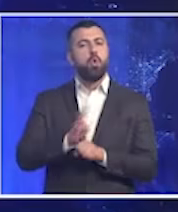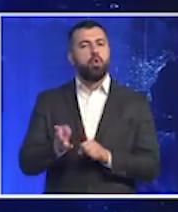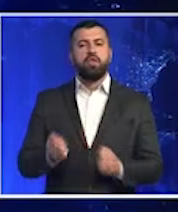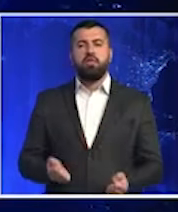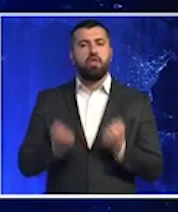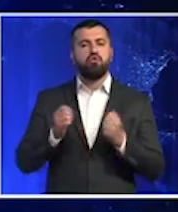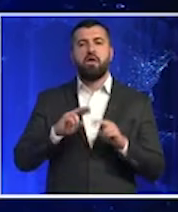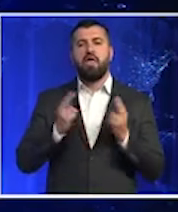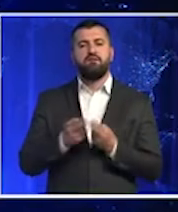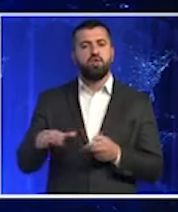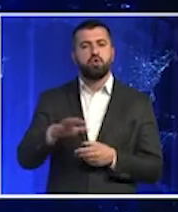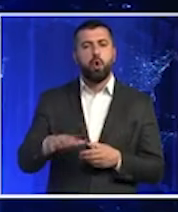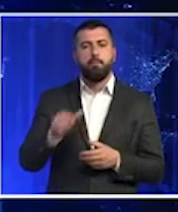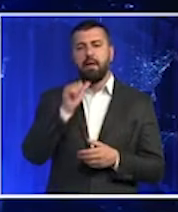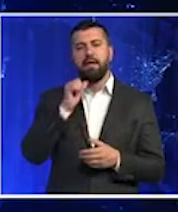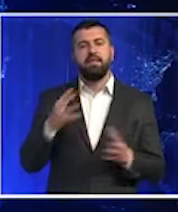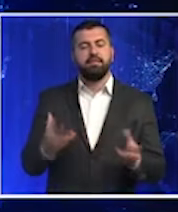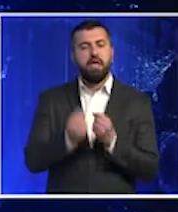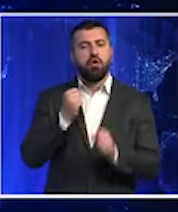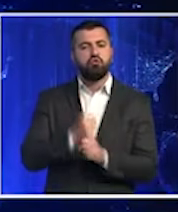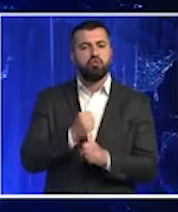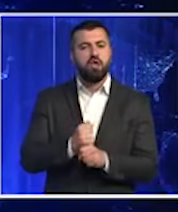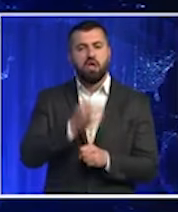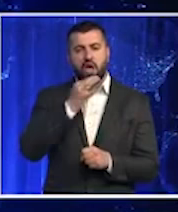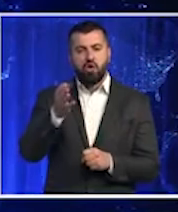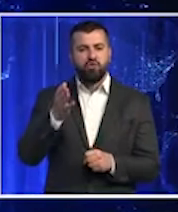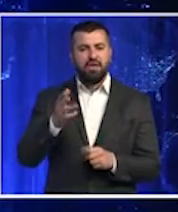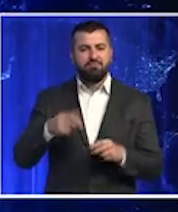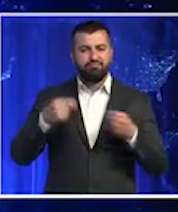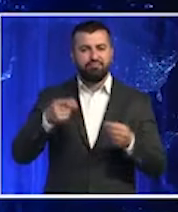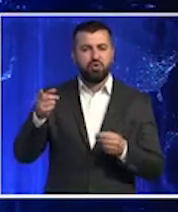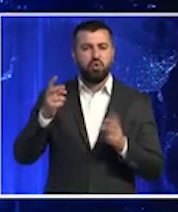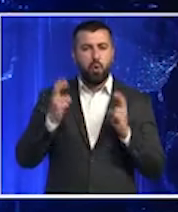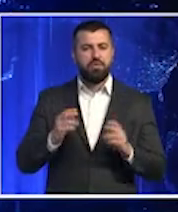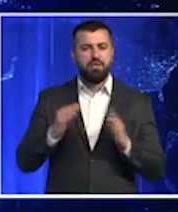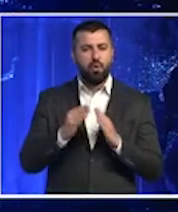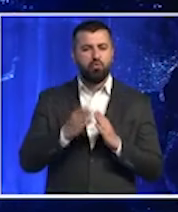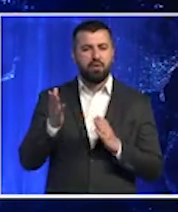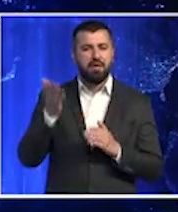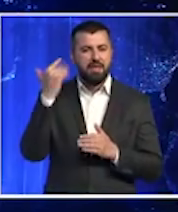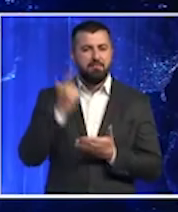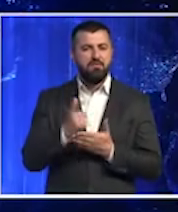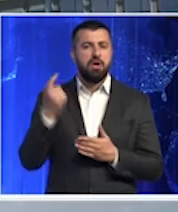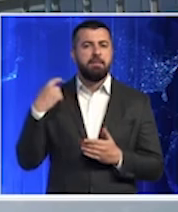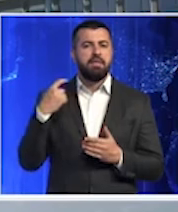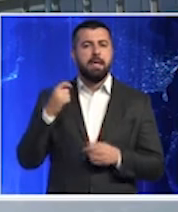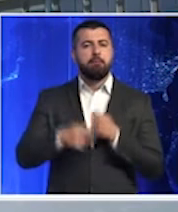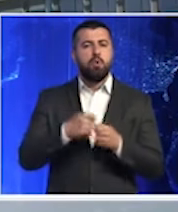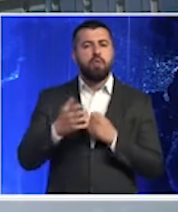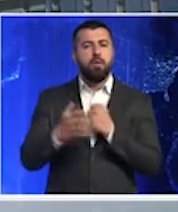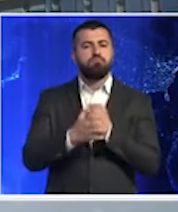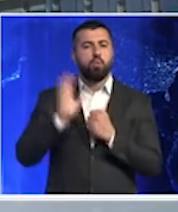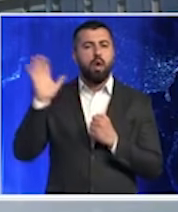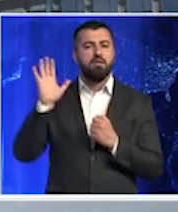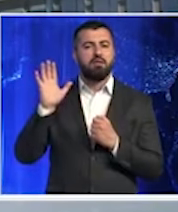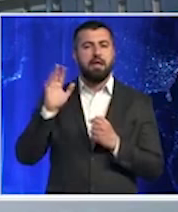korona je izazov za cijelu Evropu i zahtijeva zajedničko rješenje, kazao je za emisiju Korona ostani doma nekadašnji ministar vanjskih poslova